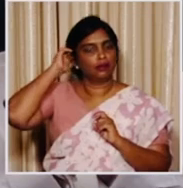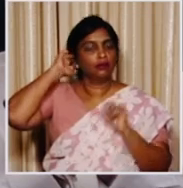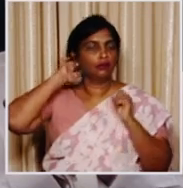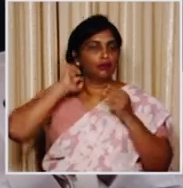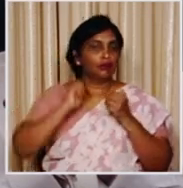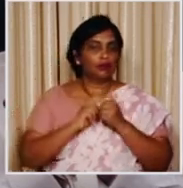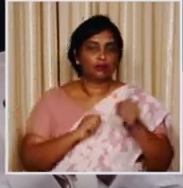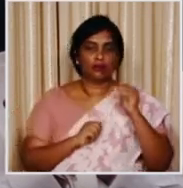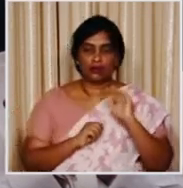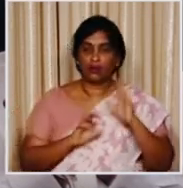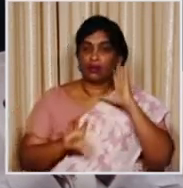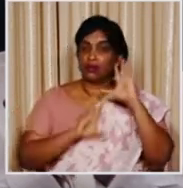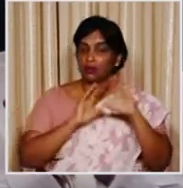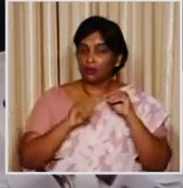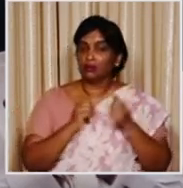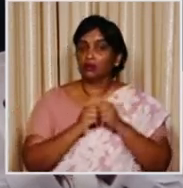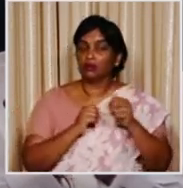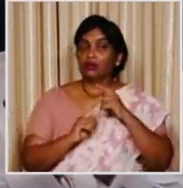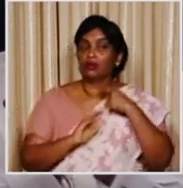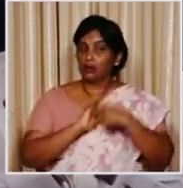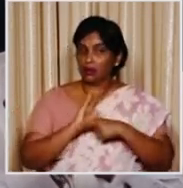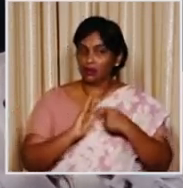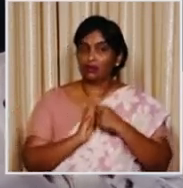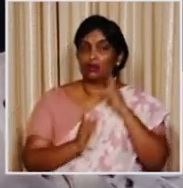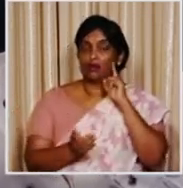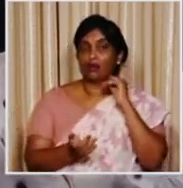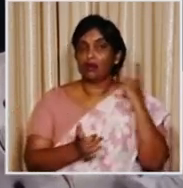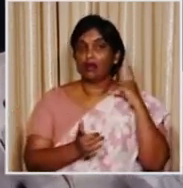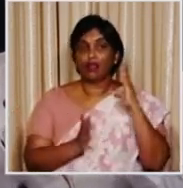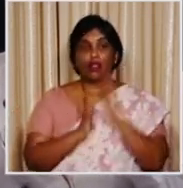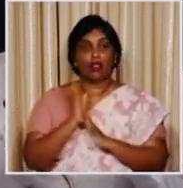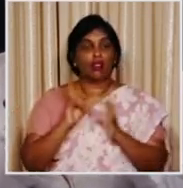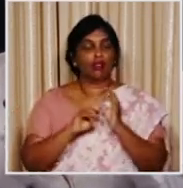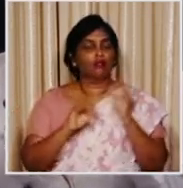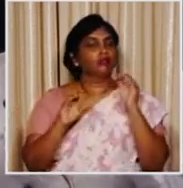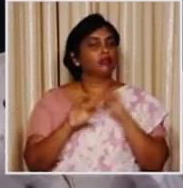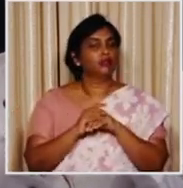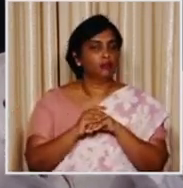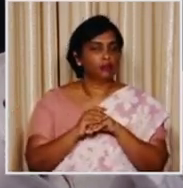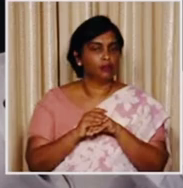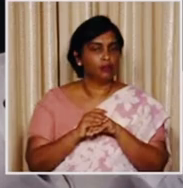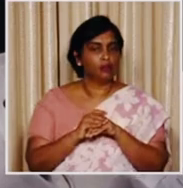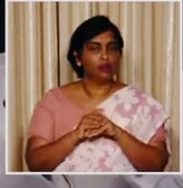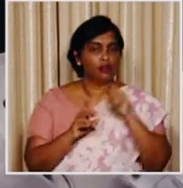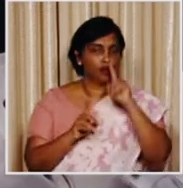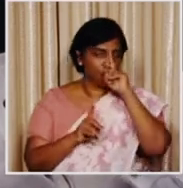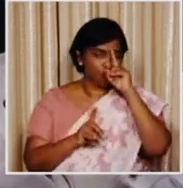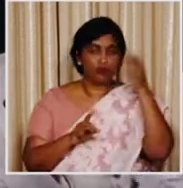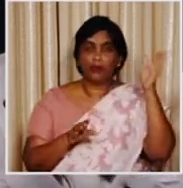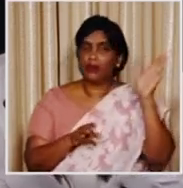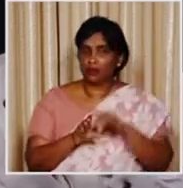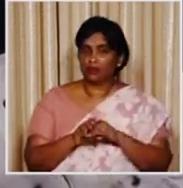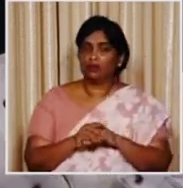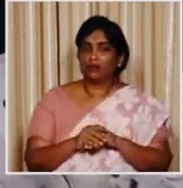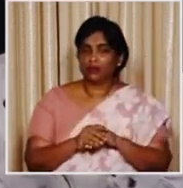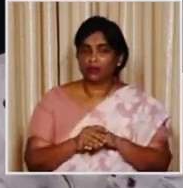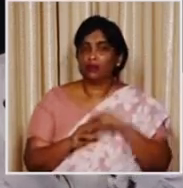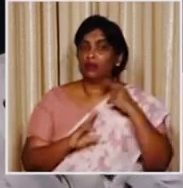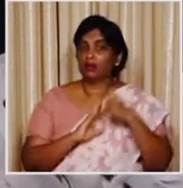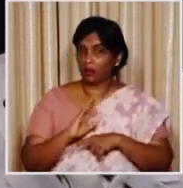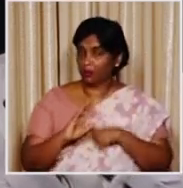වෙන්න යනවායි කියන තොරතුරු දීපු රටෙන්ම ආරක්ෂක ඇමතිතුමා එනවා ඒ සුමානෙම. ඇවිල්ලා